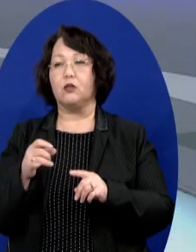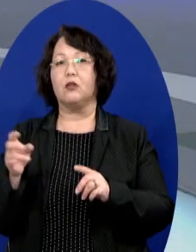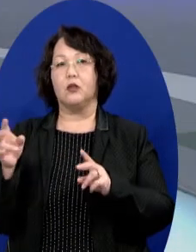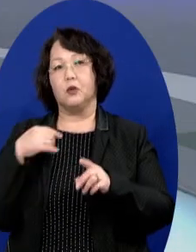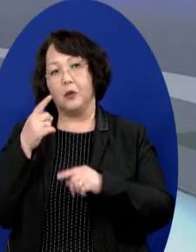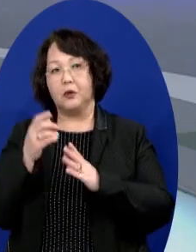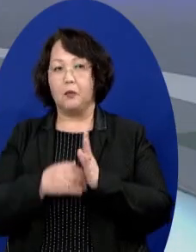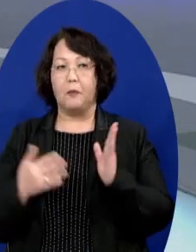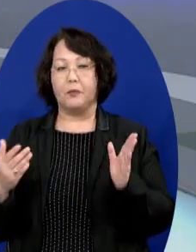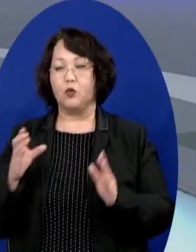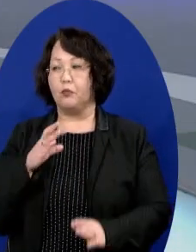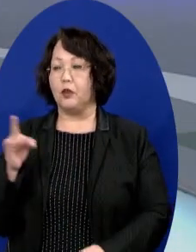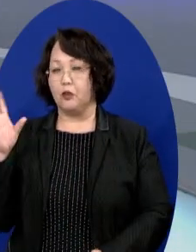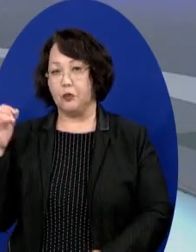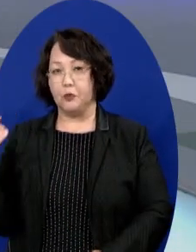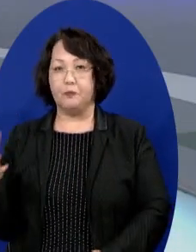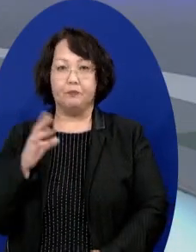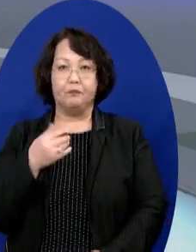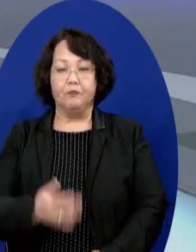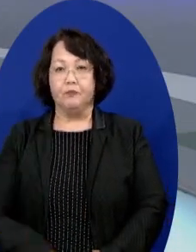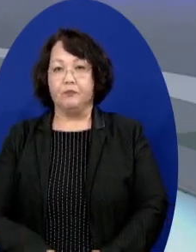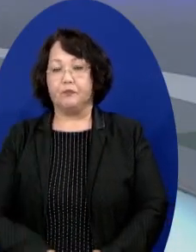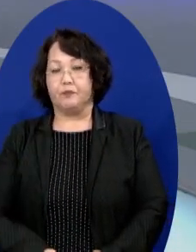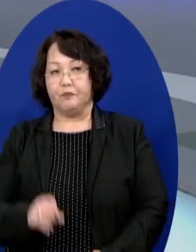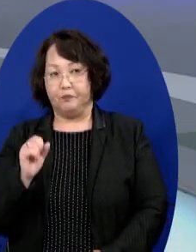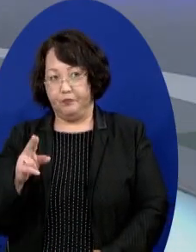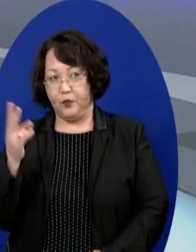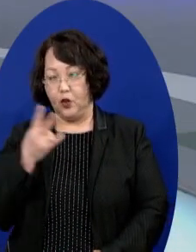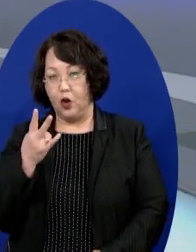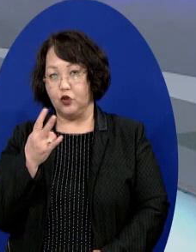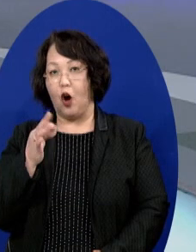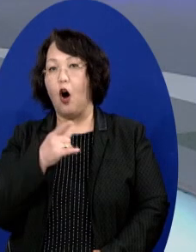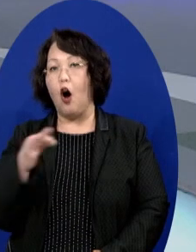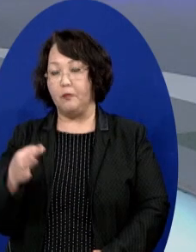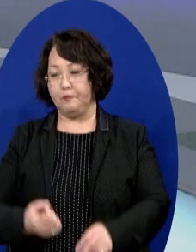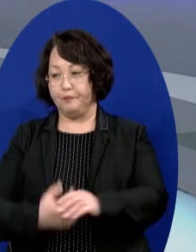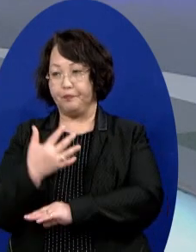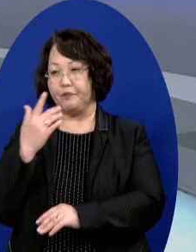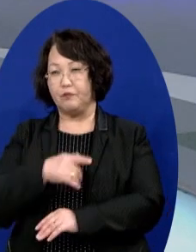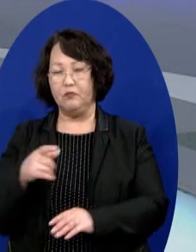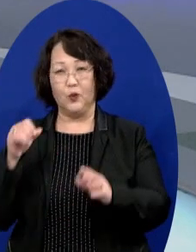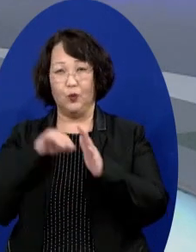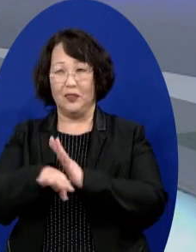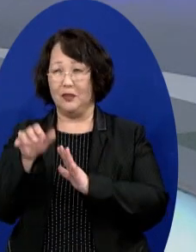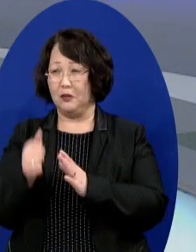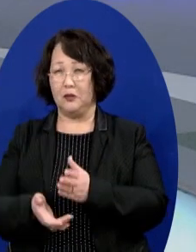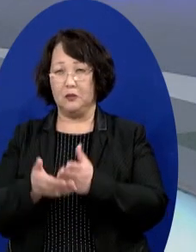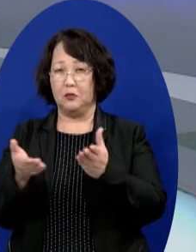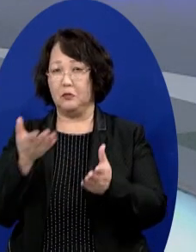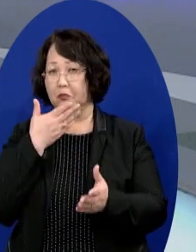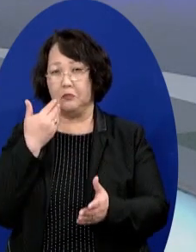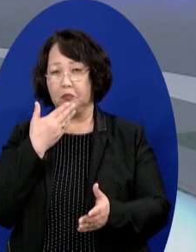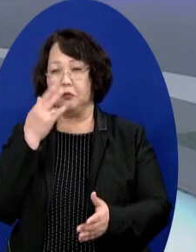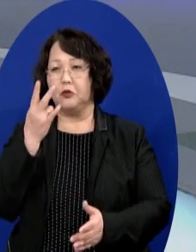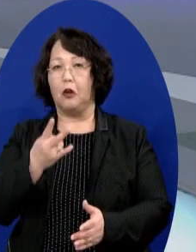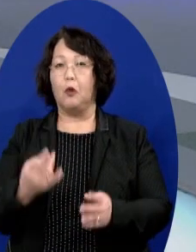Сүхбаатар ажиллаж байна. Оройн төргөө Сүхбаатараа. Оройн төргөө. За сая хэлсэнчлэн манай ногоочдод маань хүртээмж тимч хангалттай болс байгаа гэж байна. Яагаад хүртээмжийн тим хангалттай